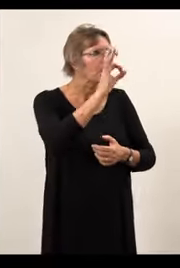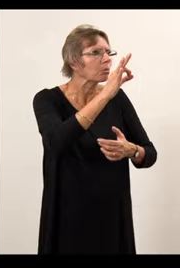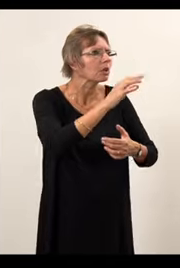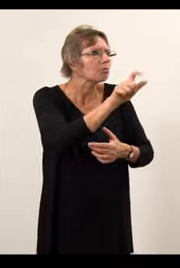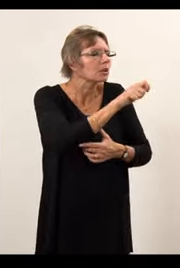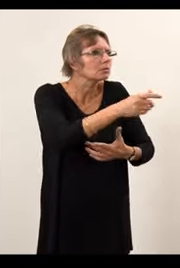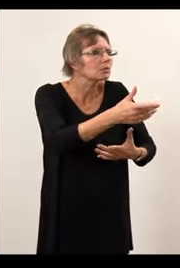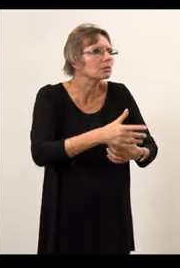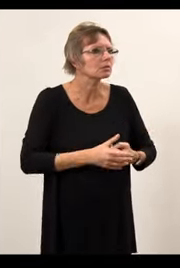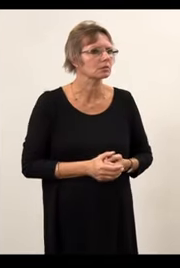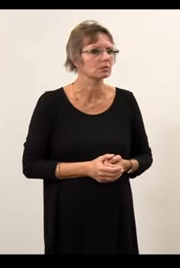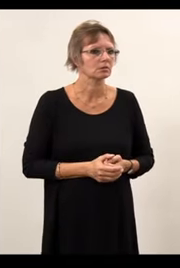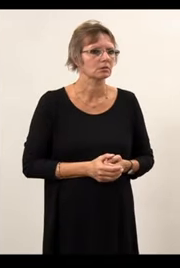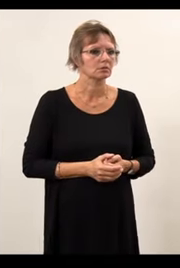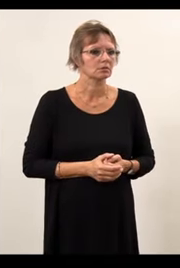Bah, tu crois quoi?